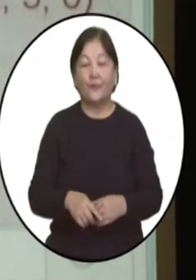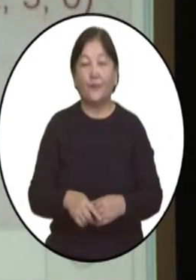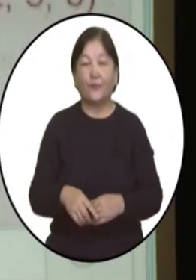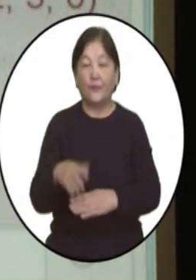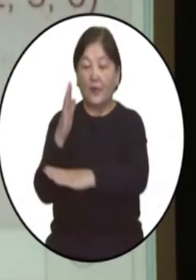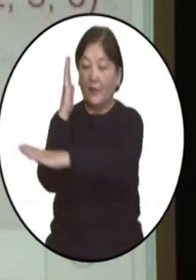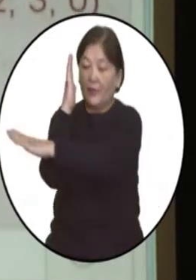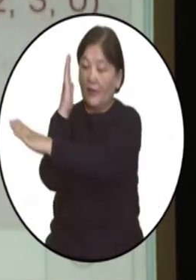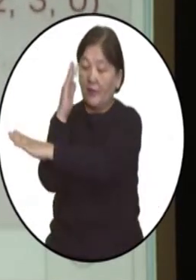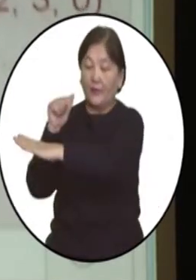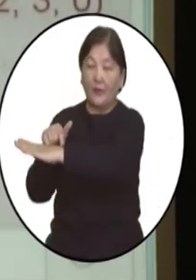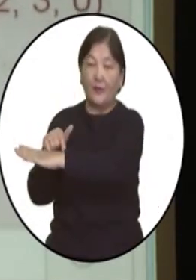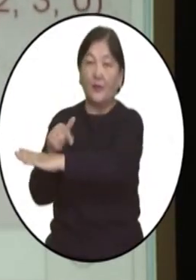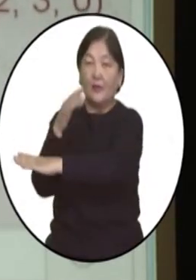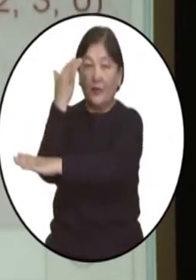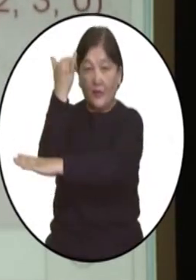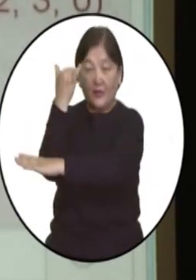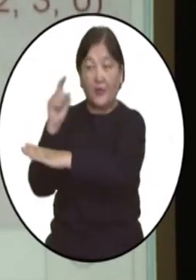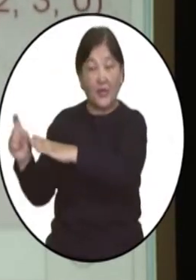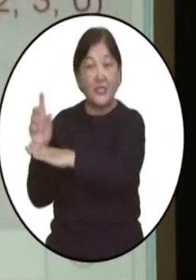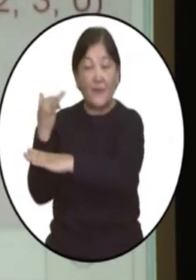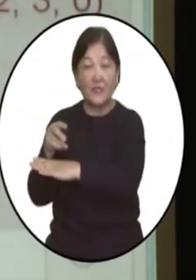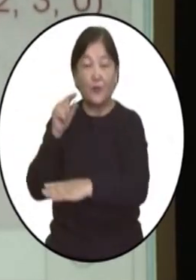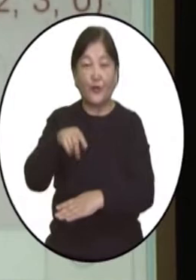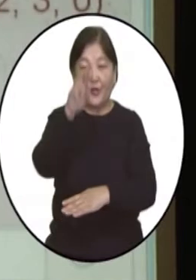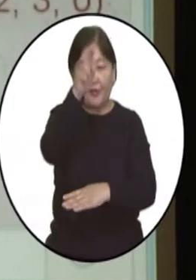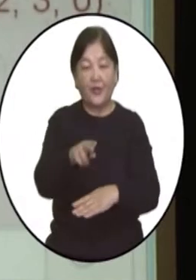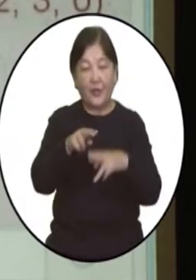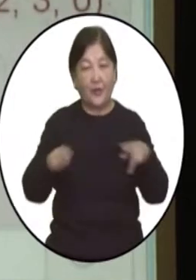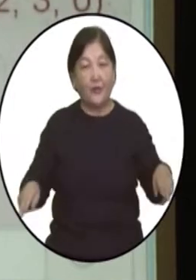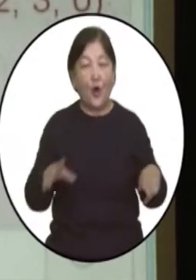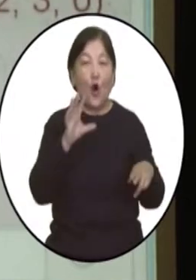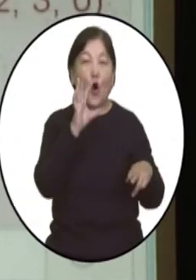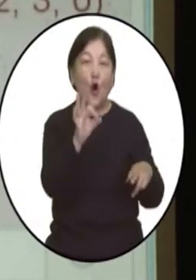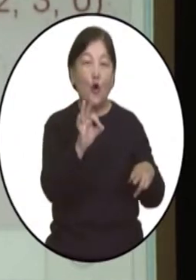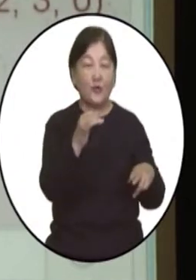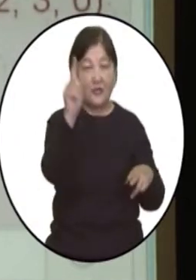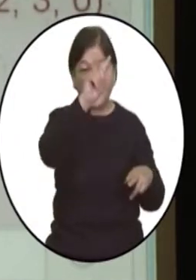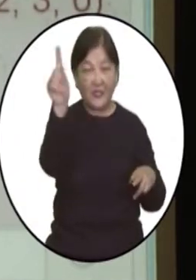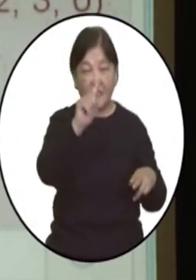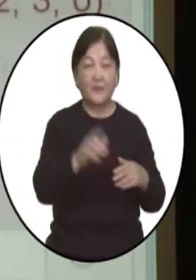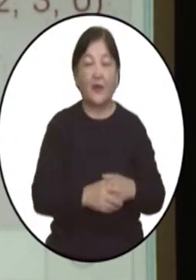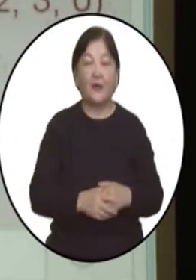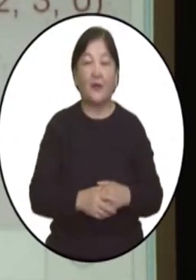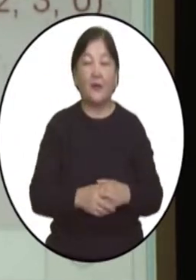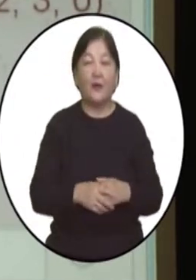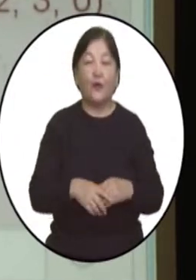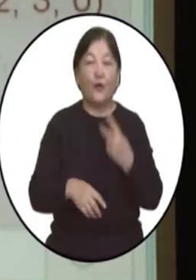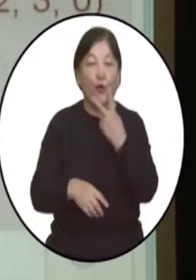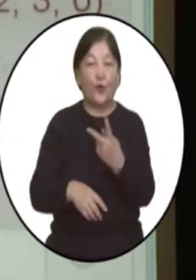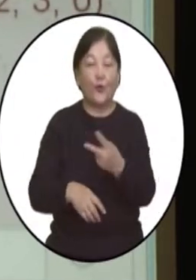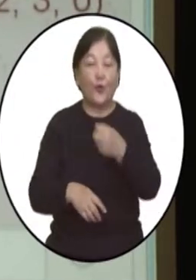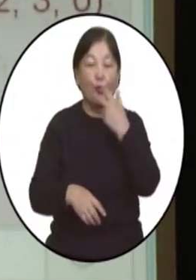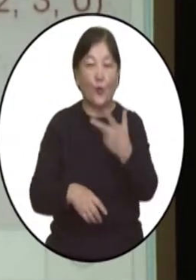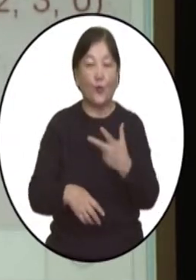координатыг хэрхэн дүрсэлдэг талаар тайлбарлая. За жишээлбэл бидний А цэг бол 2, 3 тэг